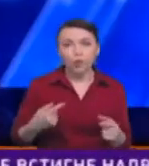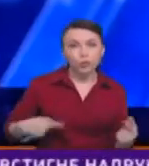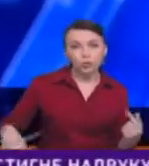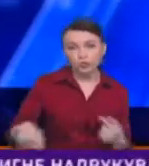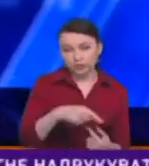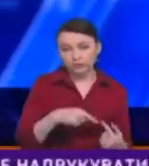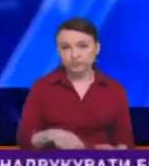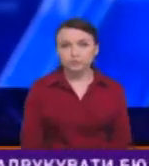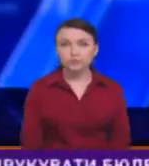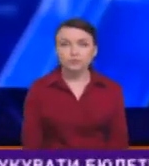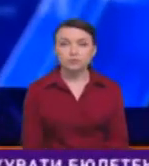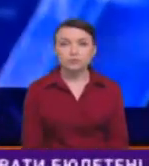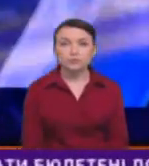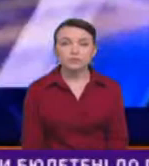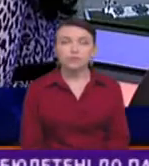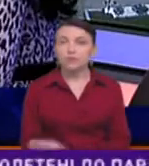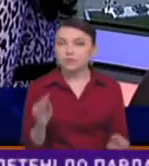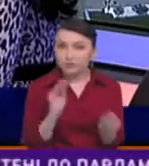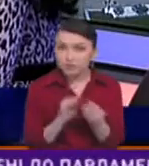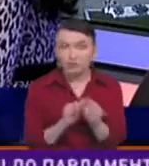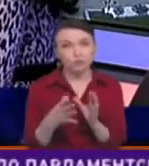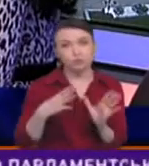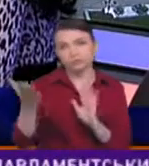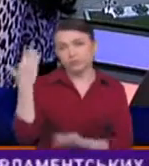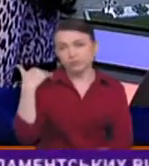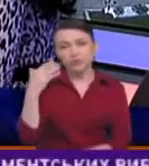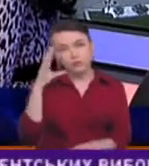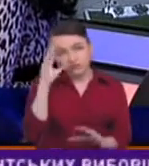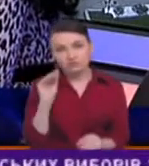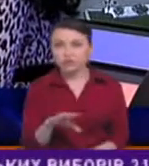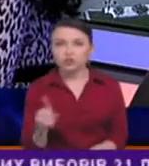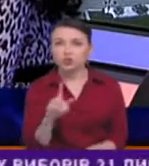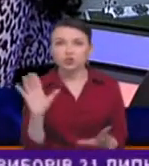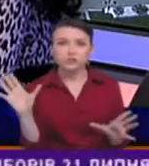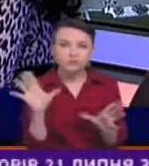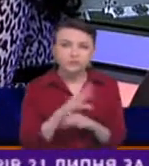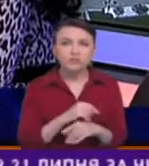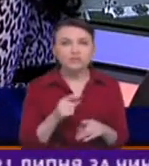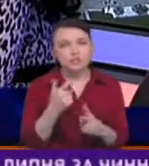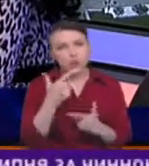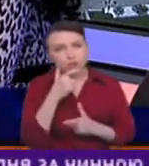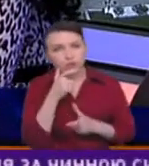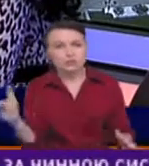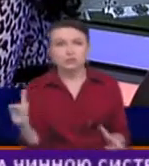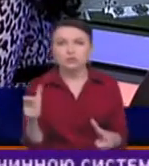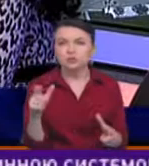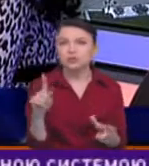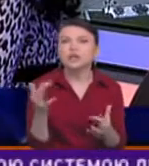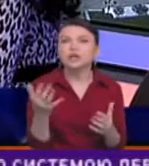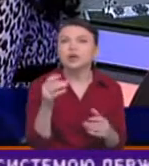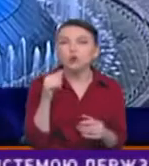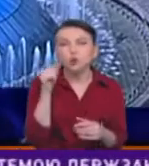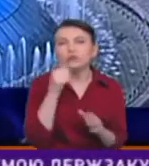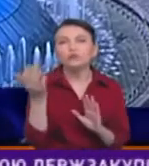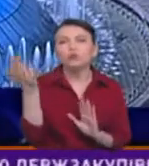поки що так. Тобто ми маємо те ж саме, що мали. Так. Незважаючи на те, що всі карколомно заявляли там скільки-то років тому і